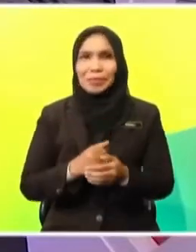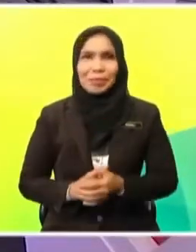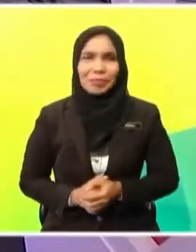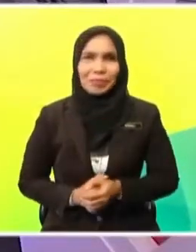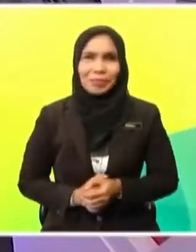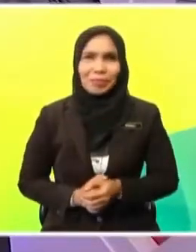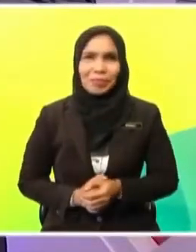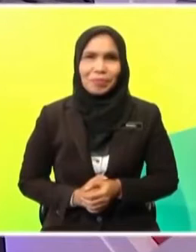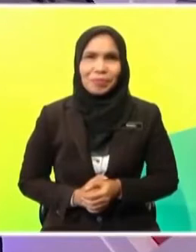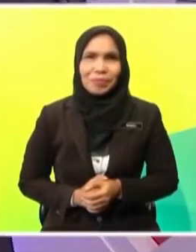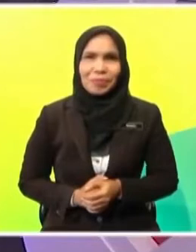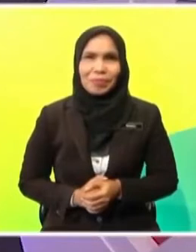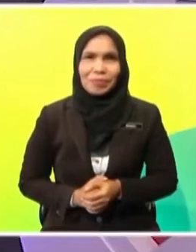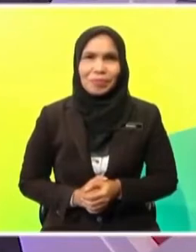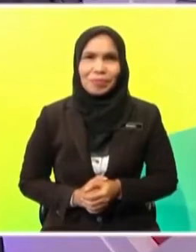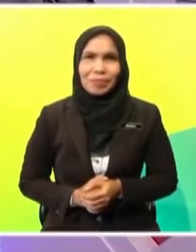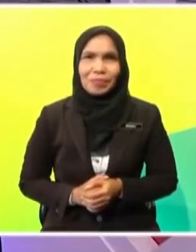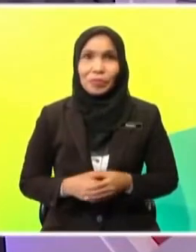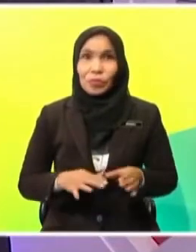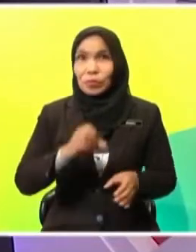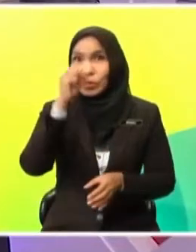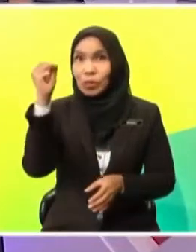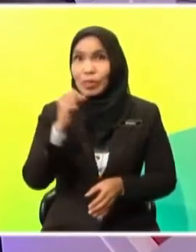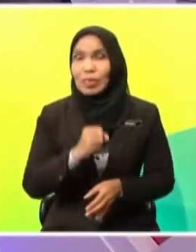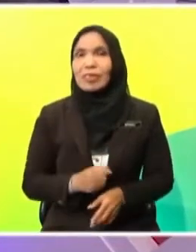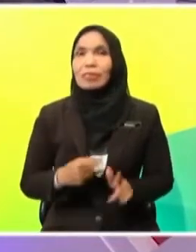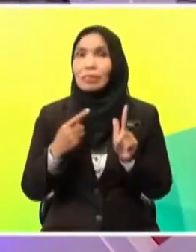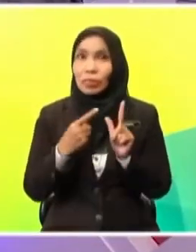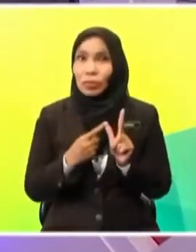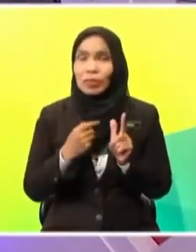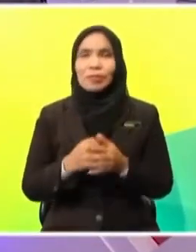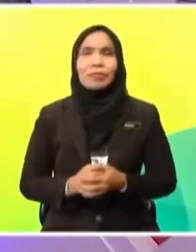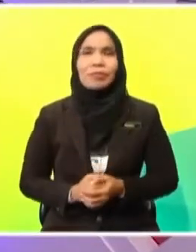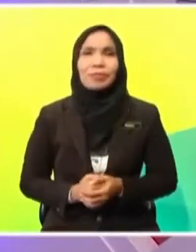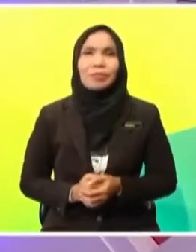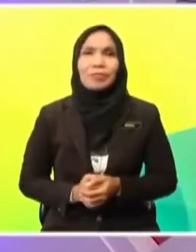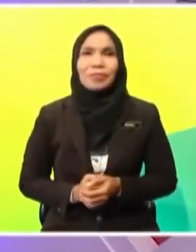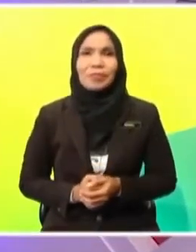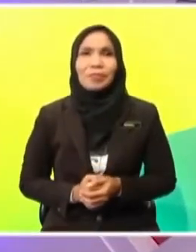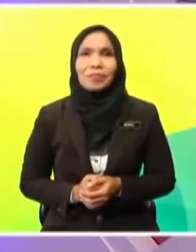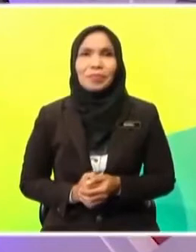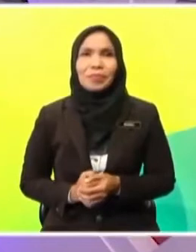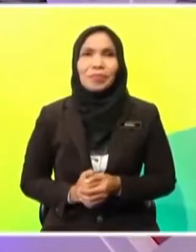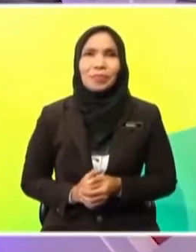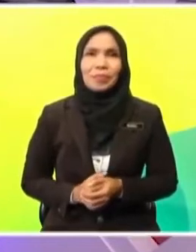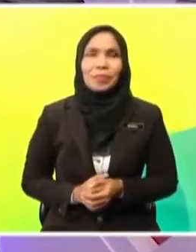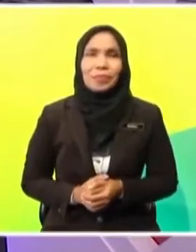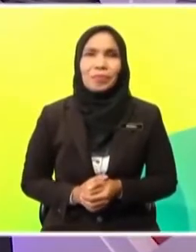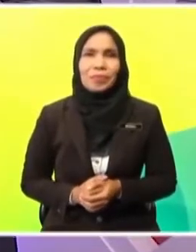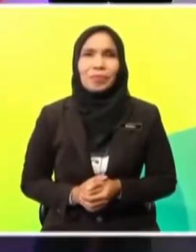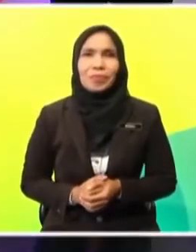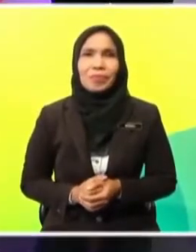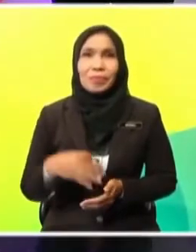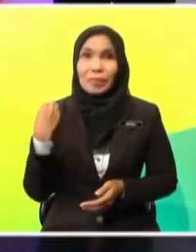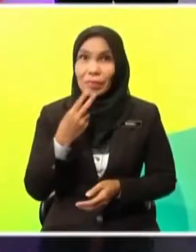Google aja tadi itu tubuh soal yang kedua agak mencoba segi kayu yuk agak mencoba sejak nyampe rumah kita coba lihat